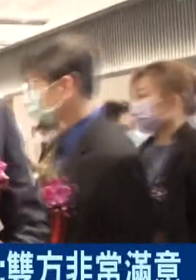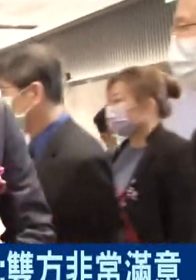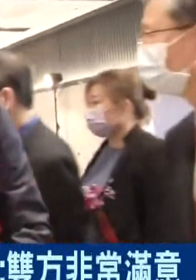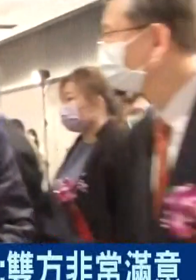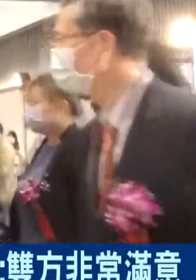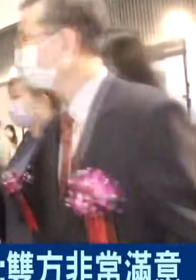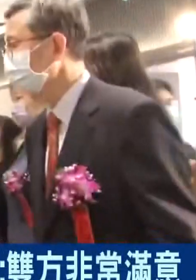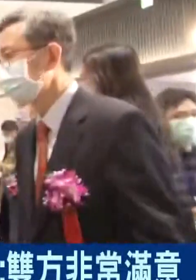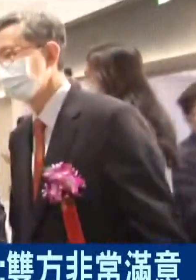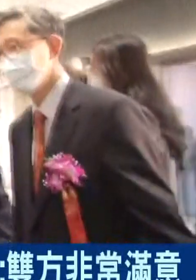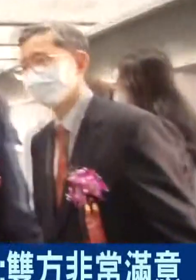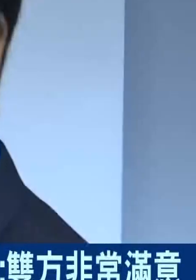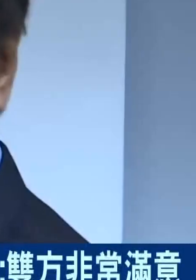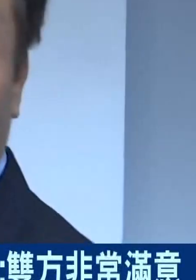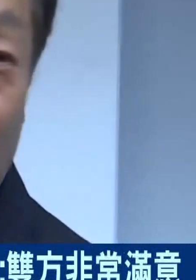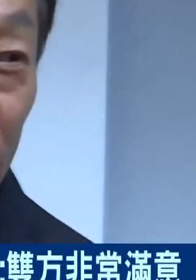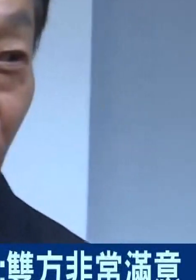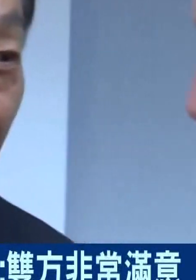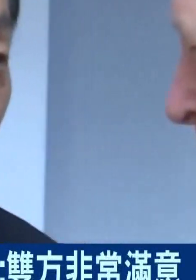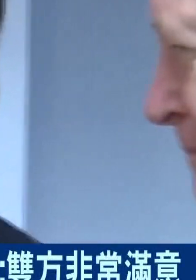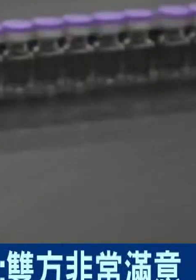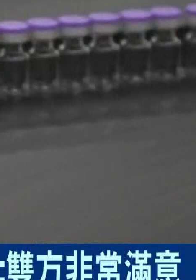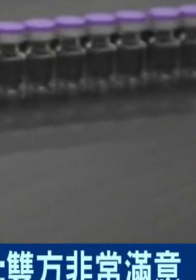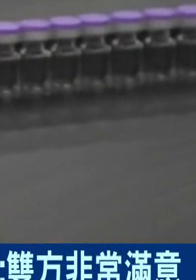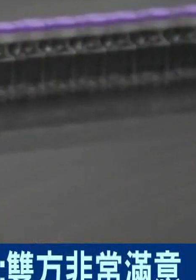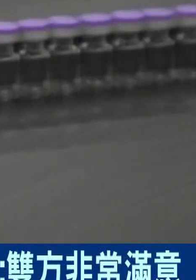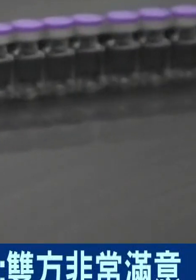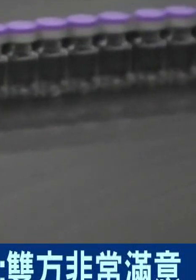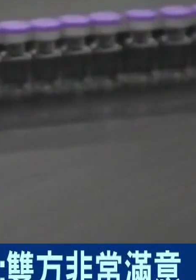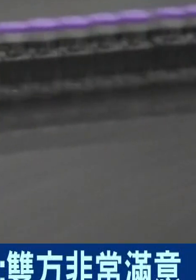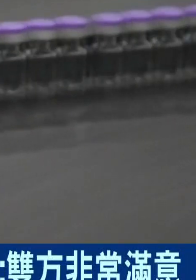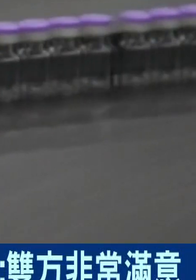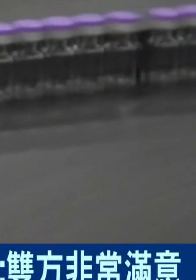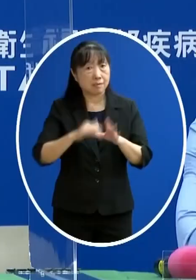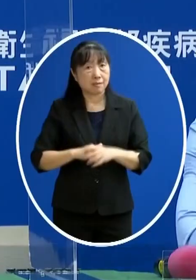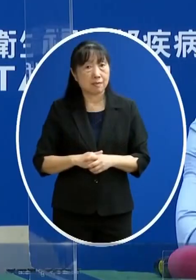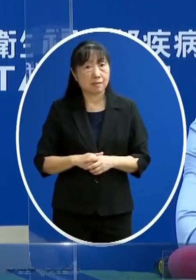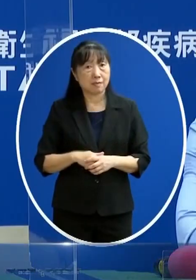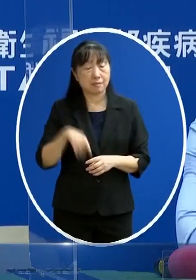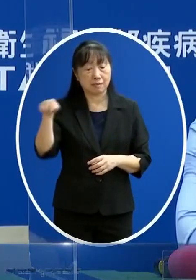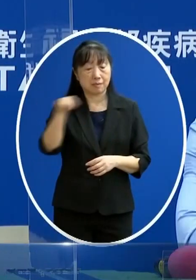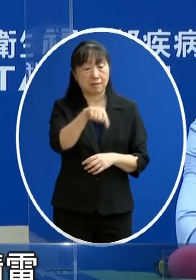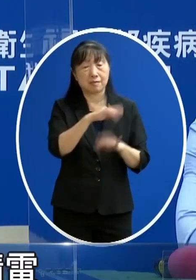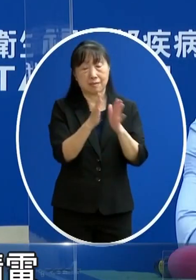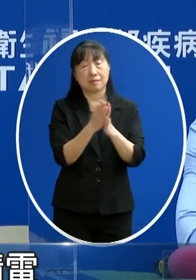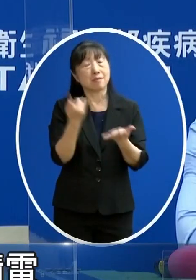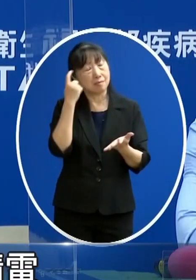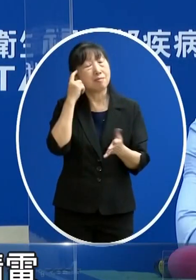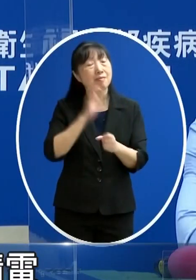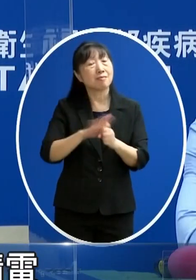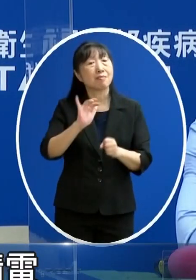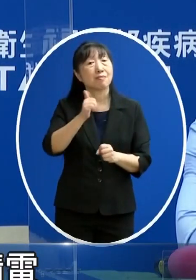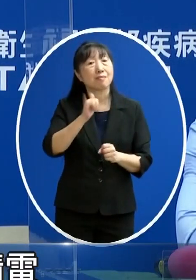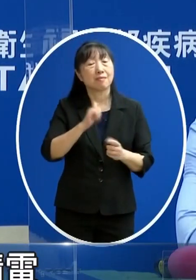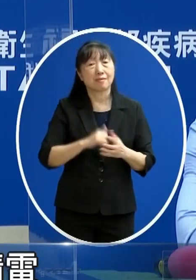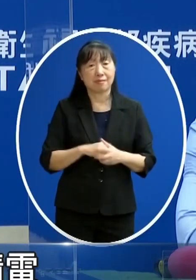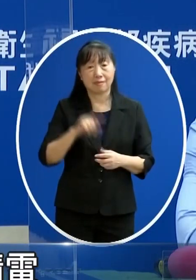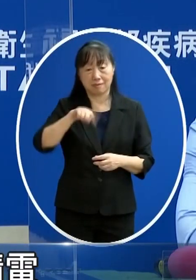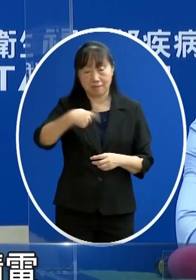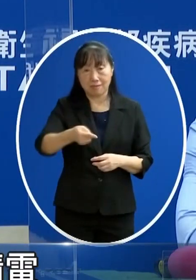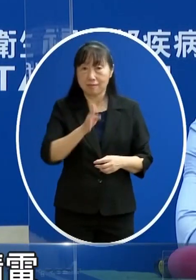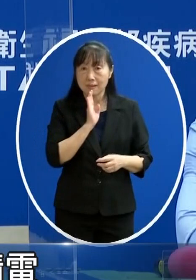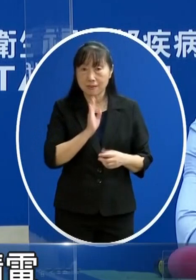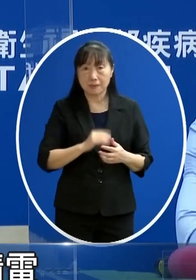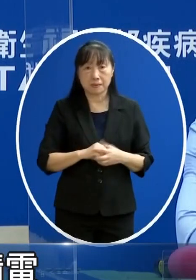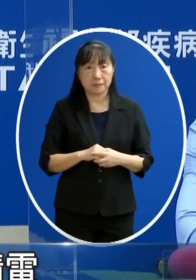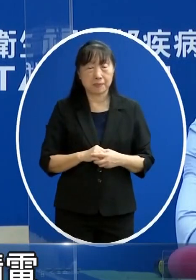据。 疫苗进展，陈时中也曝光鸿海和台积电新进度， 双方都非常的满意。那接下来可能就